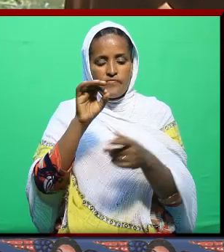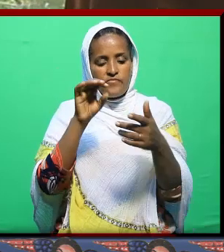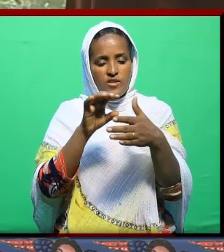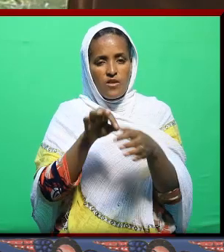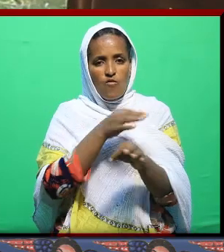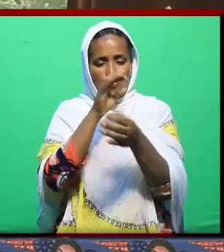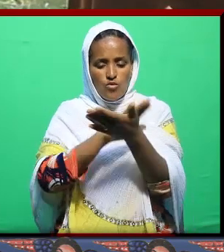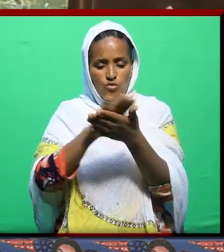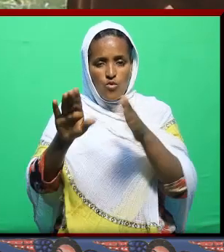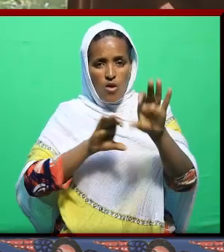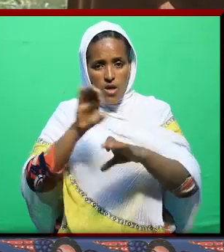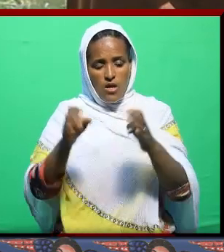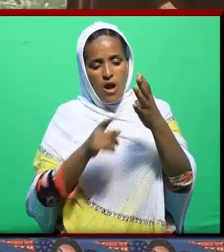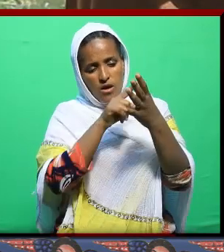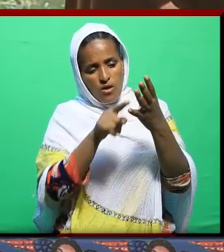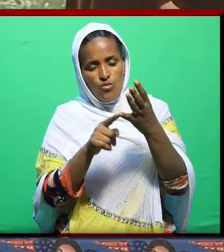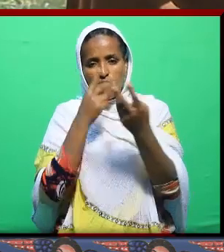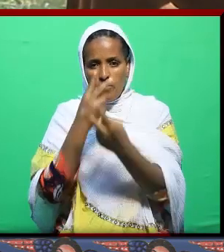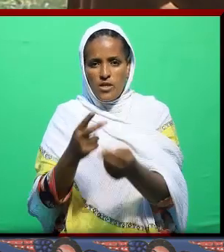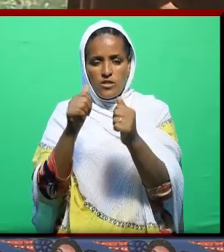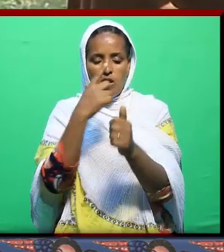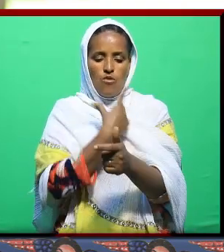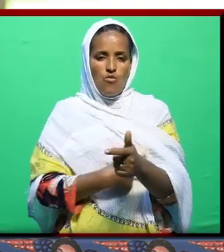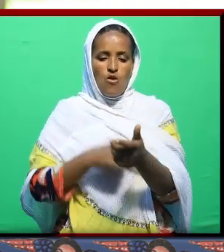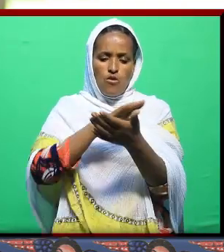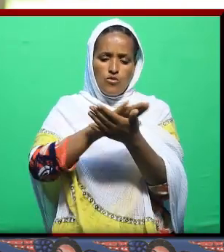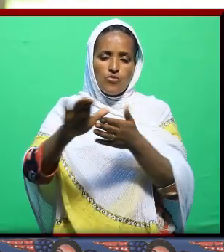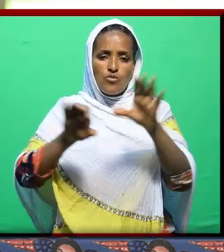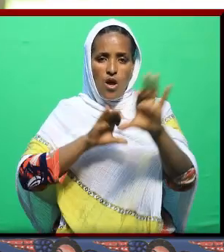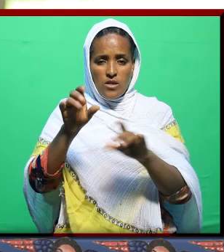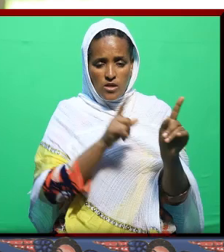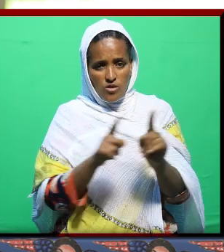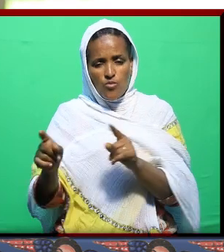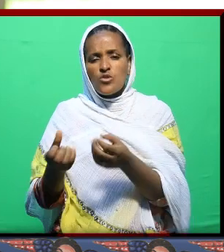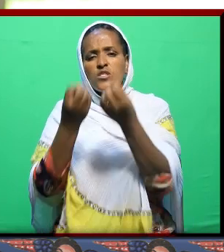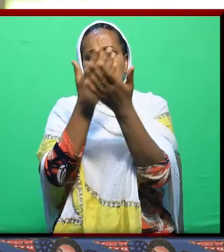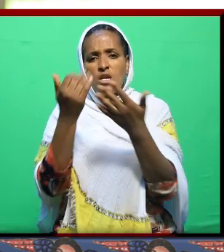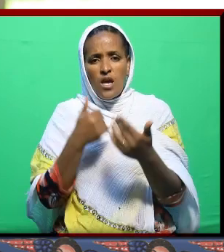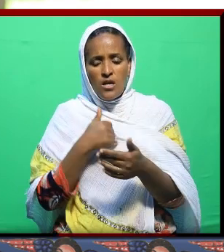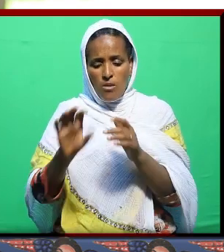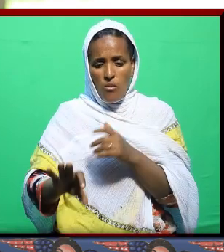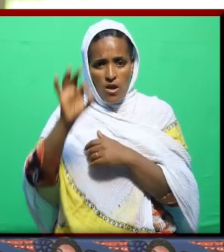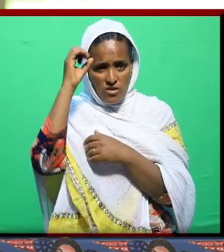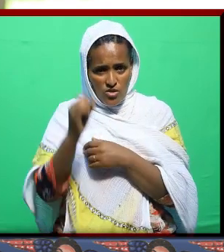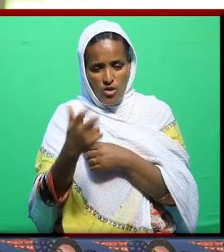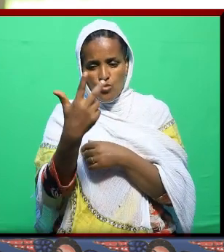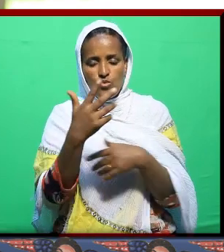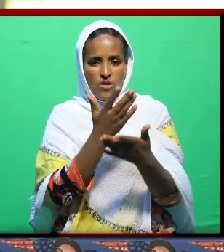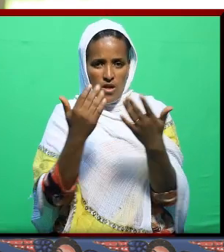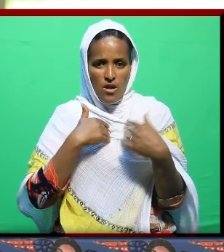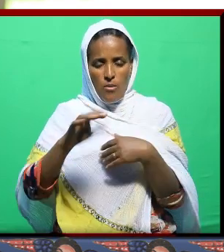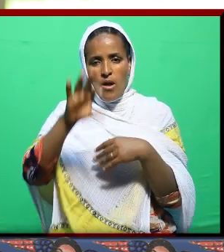ያገኛል። ነፍሱን ንጹህ ያደረገ አራቱን መመልከት ይችላል። ልቦናውን ንጹህ ያደረገ ደግሞ ስንት ነገር ንጹህ